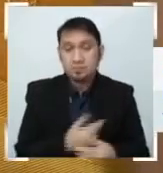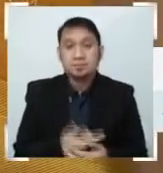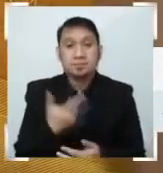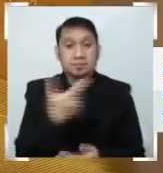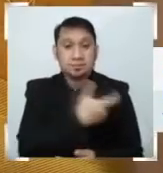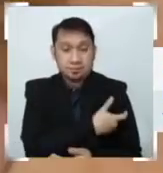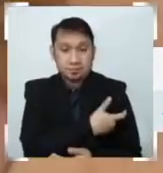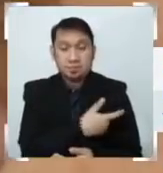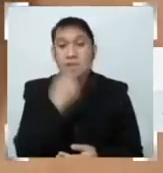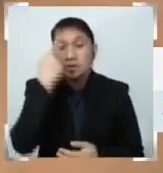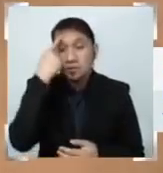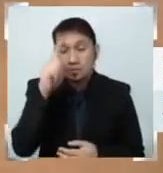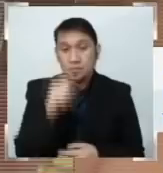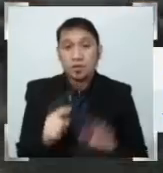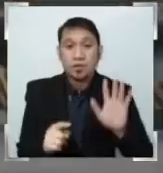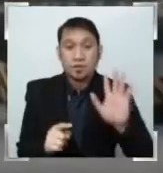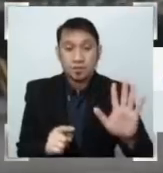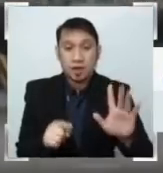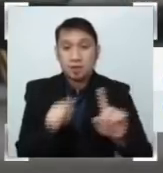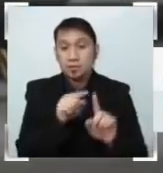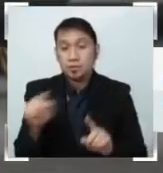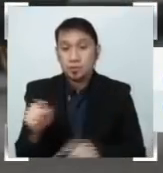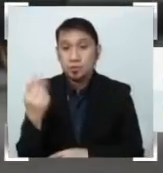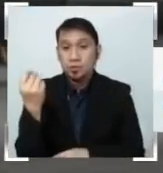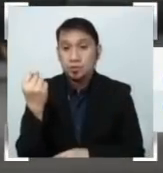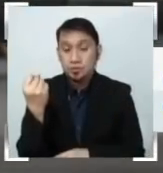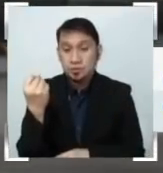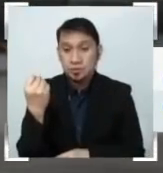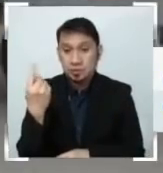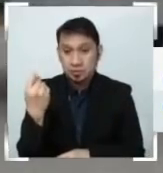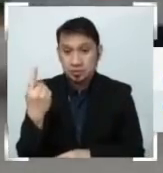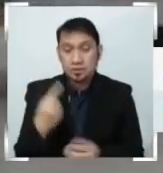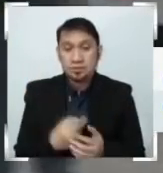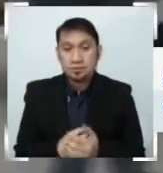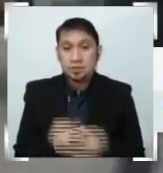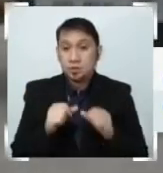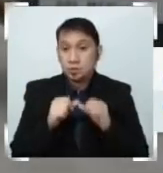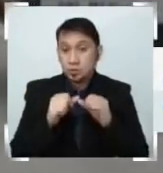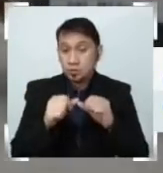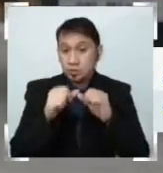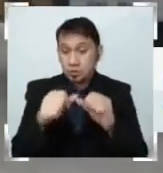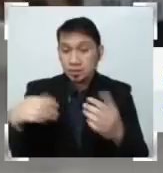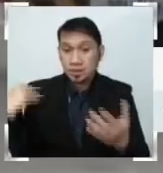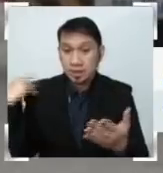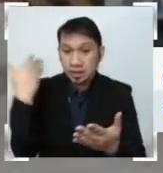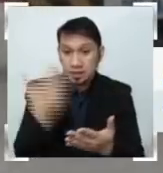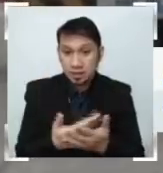mga edad 5 hanggang 11. Tuloy-tuloy naman ang dating ng bakuna. Dagdag na